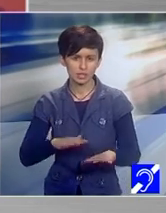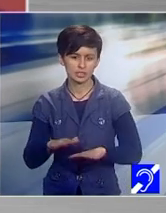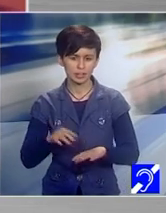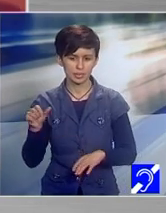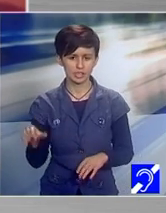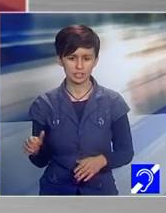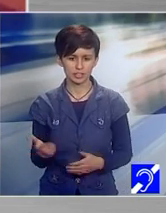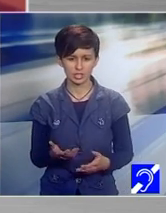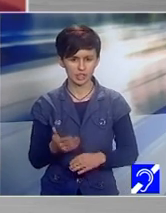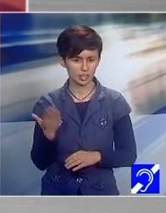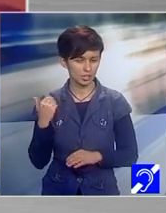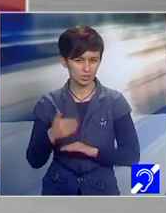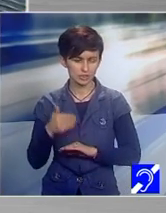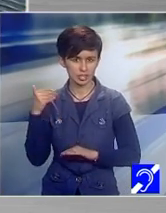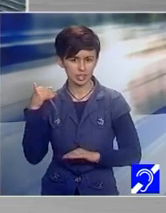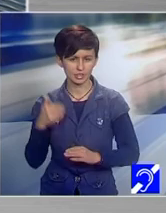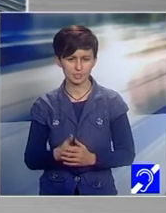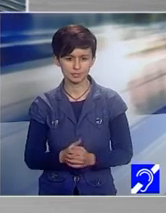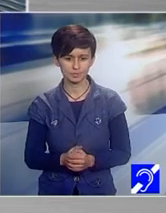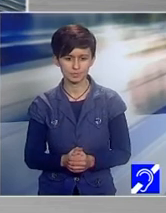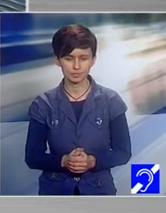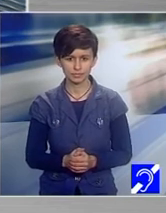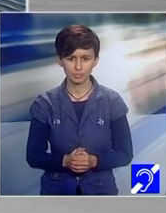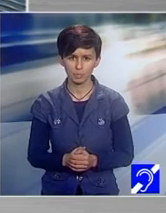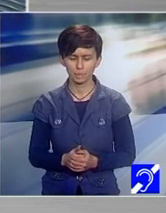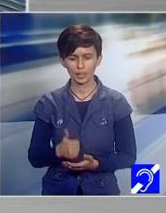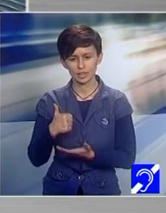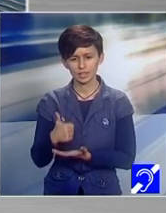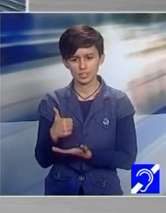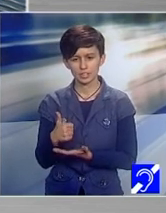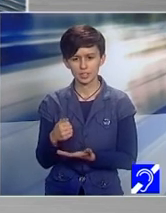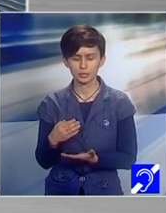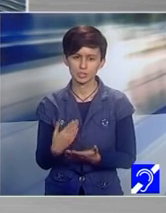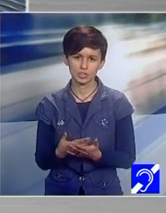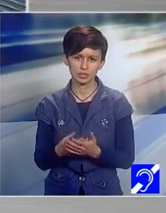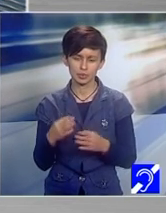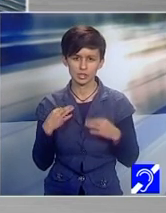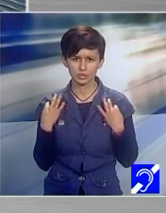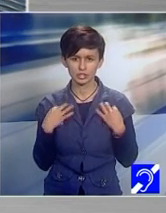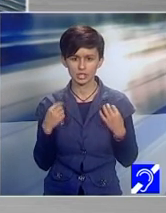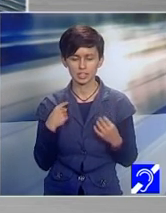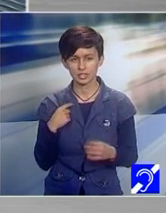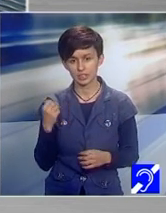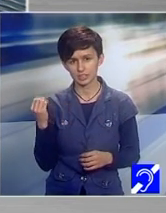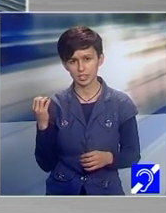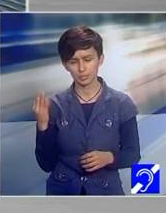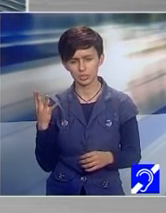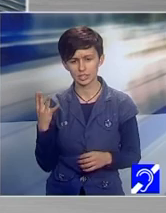Achimaș, nu mai spun. Care nu puteți să-l combateți. Bugetul pentru sănătate este politic, să știți.